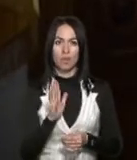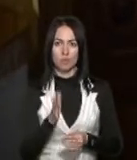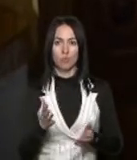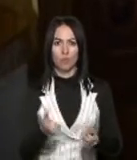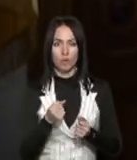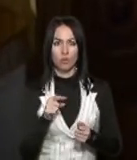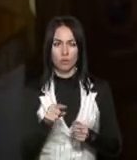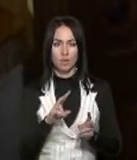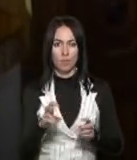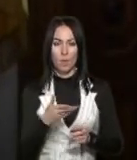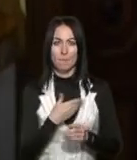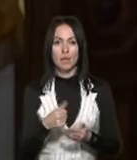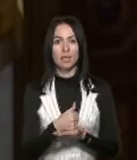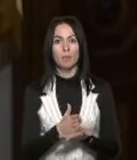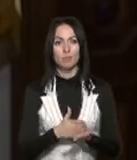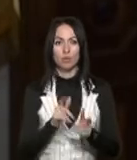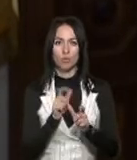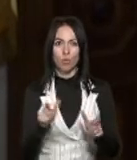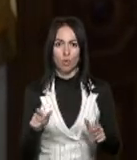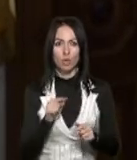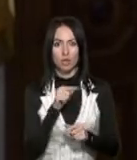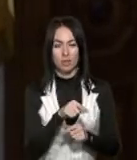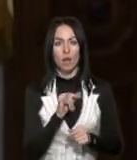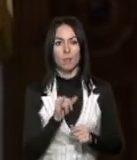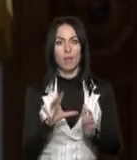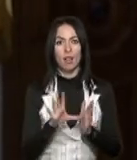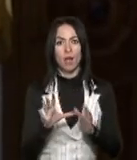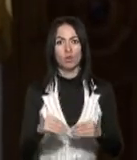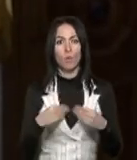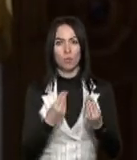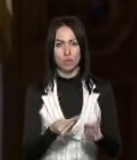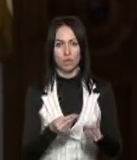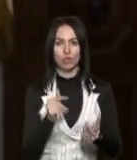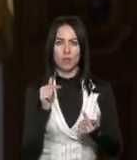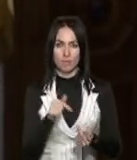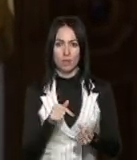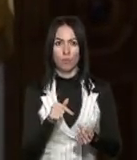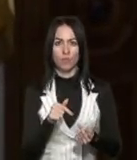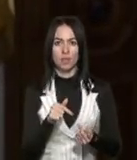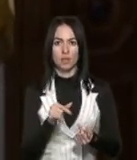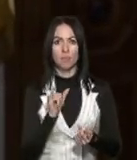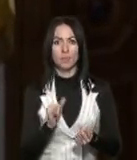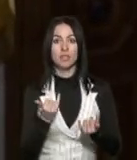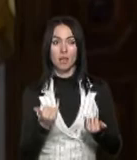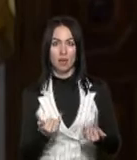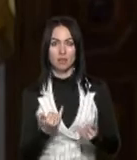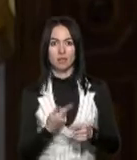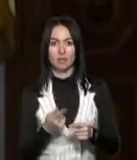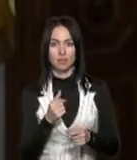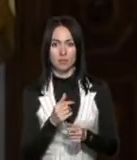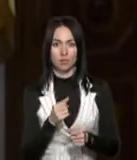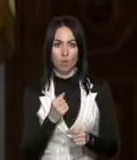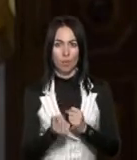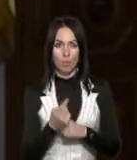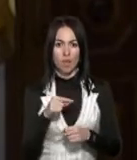відвертими. Ми забезпечимо людей там і електропостачанням відповідним, і зараз розробляється вже